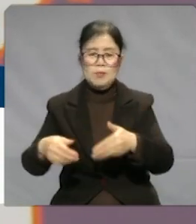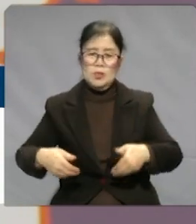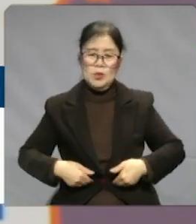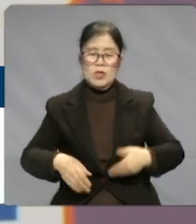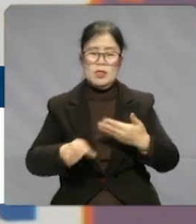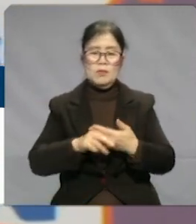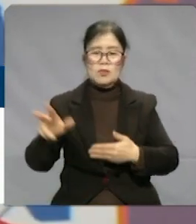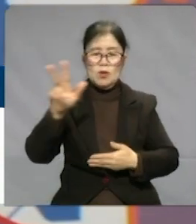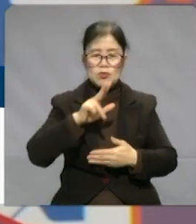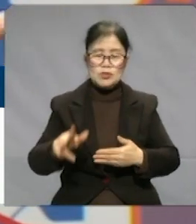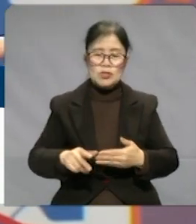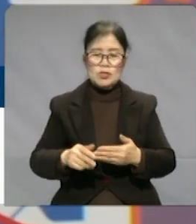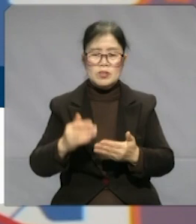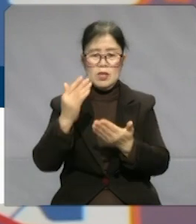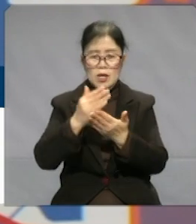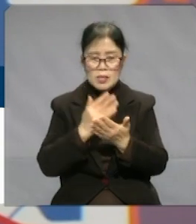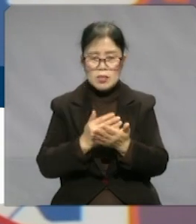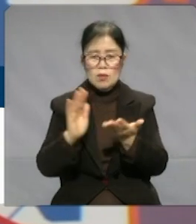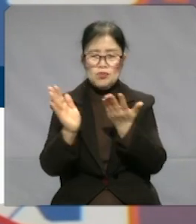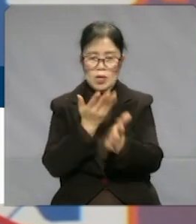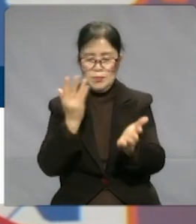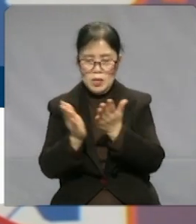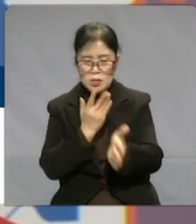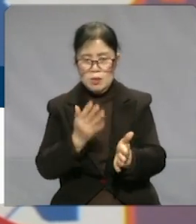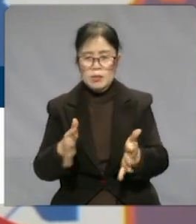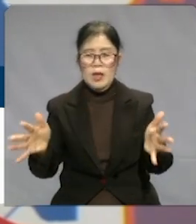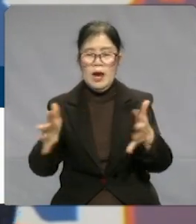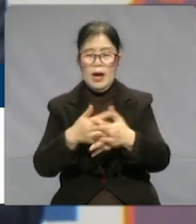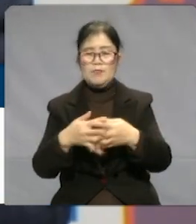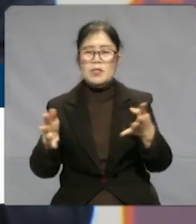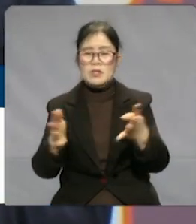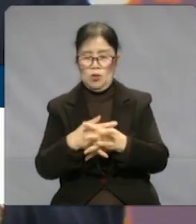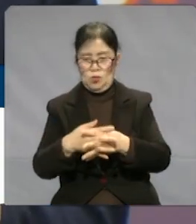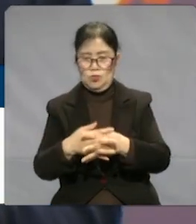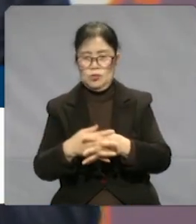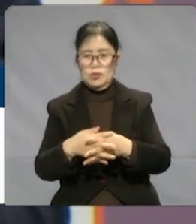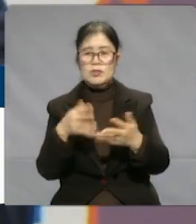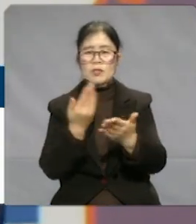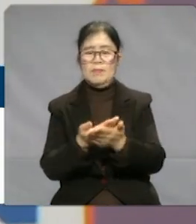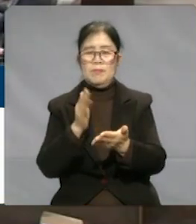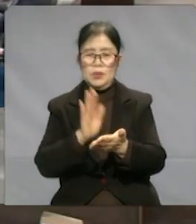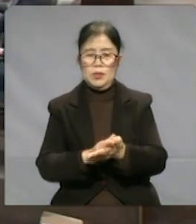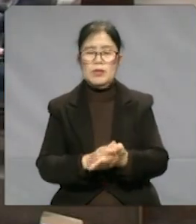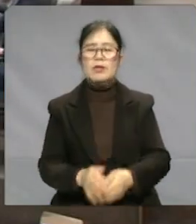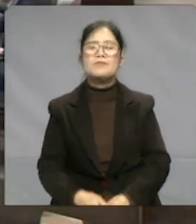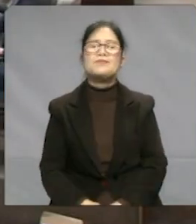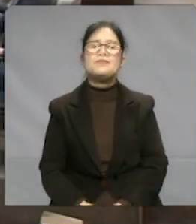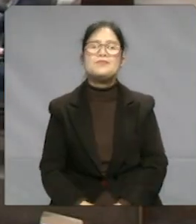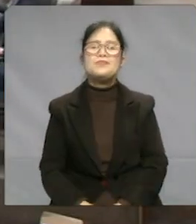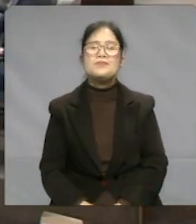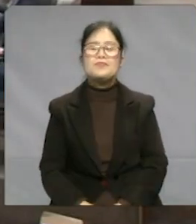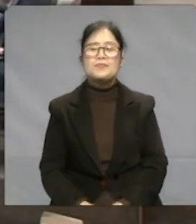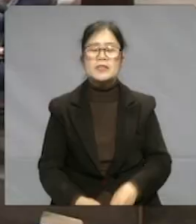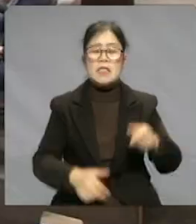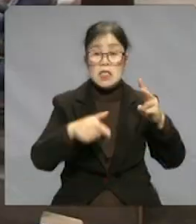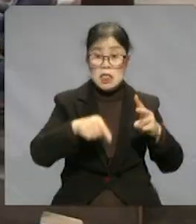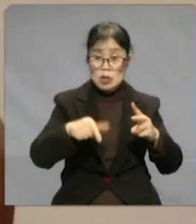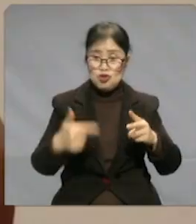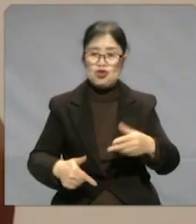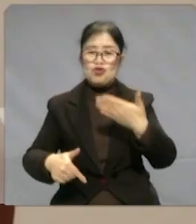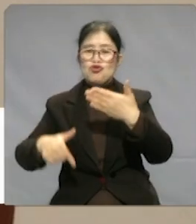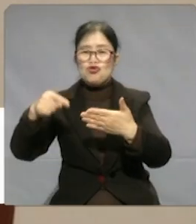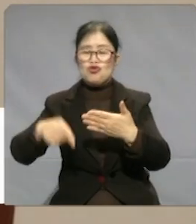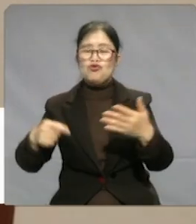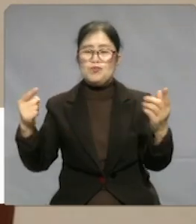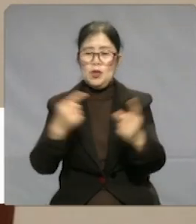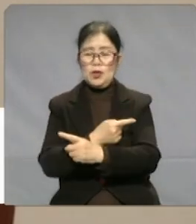필요하다면 전국적인 상황에서 불합리한 점은 합리적으로 개편해 나가는. 2군 9구로 변경하는